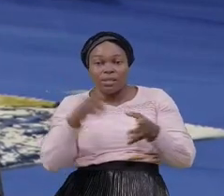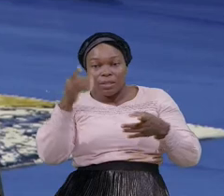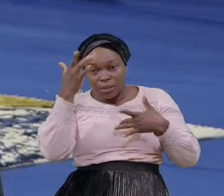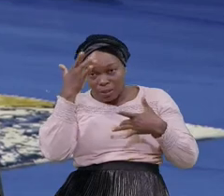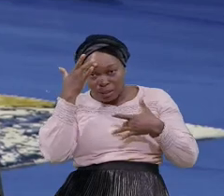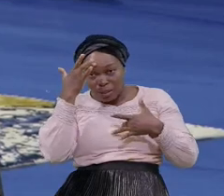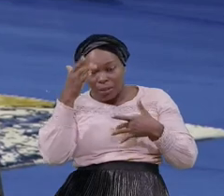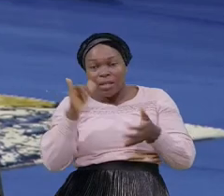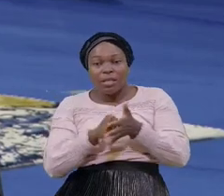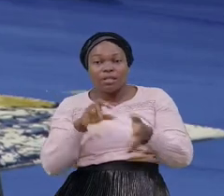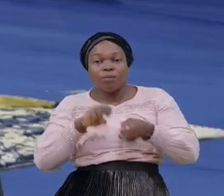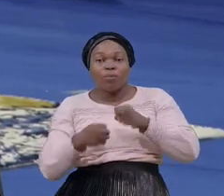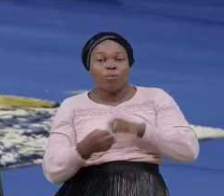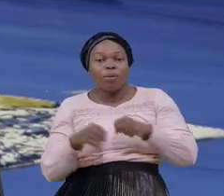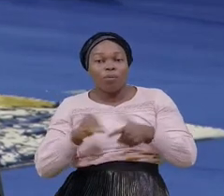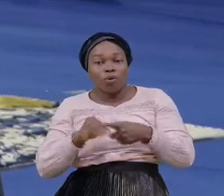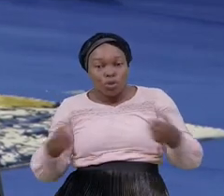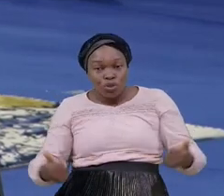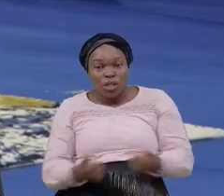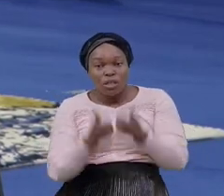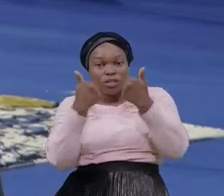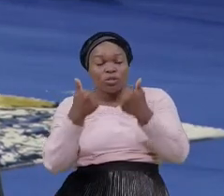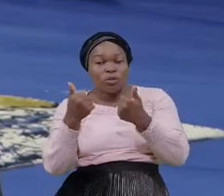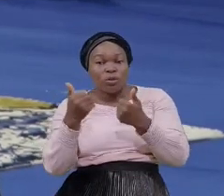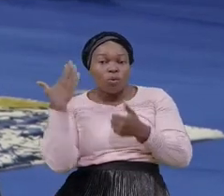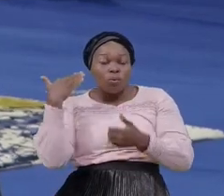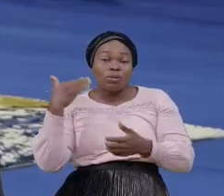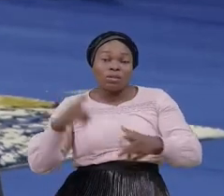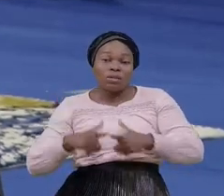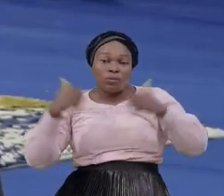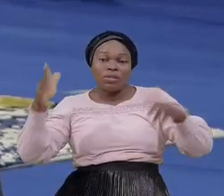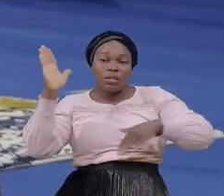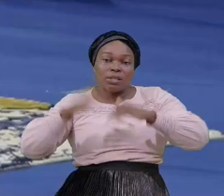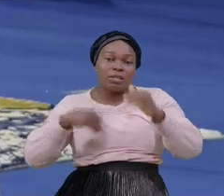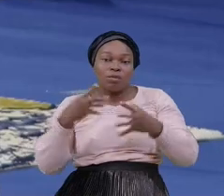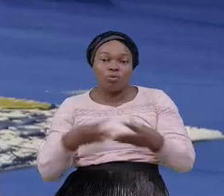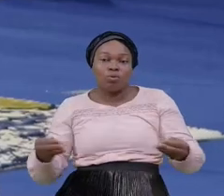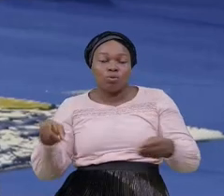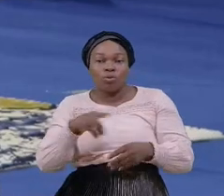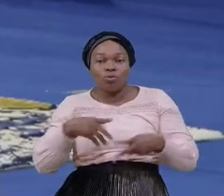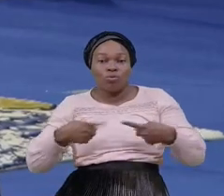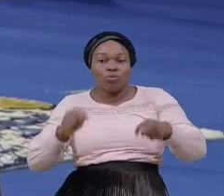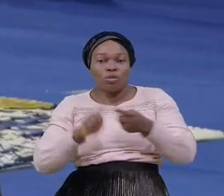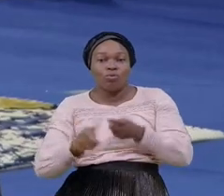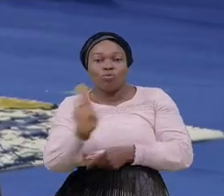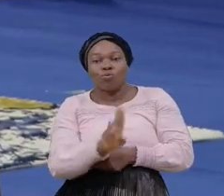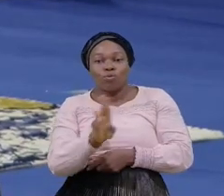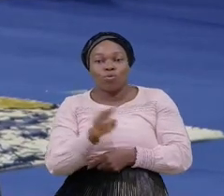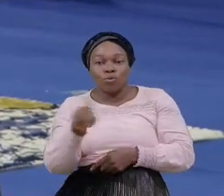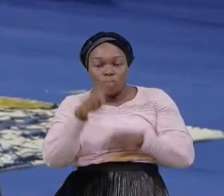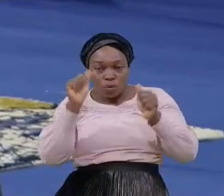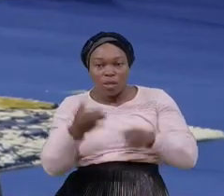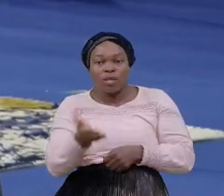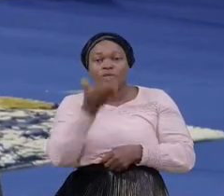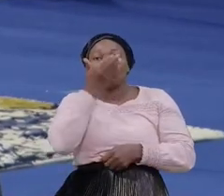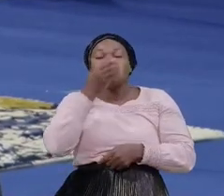ce problème là ou ce défi était plus grand que la solution que vous cherchez à trouver. Vous pouvez avaler